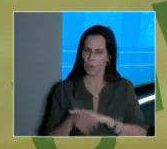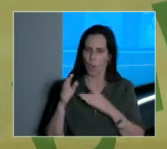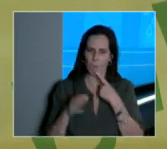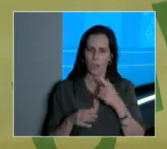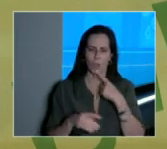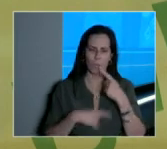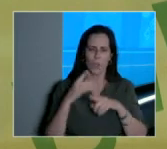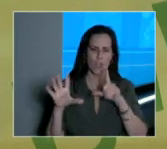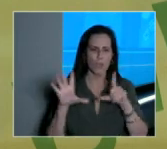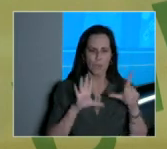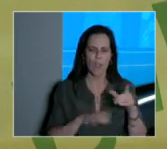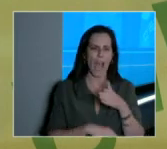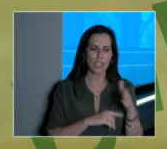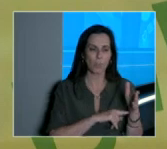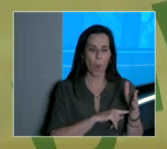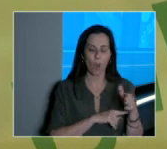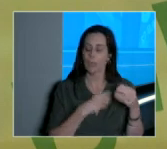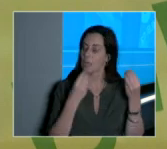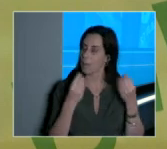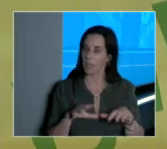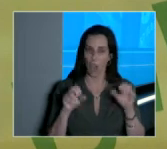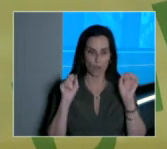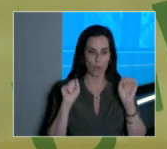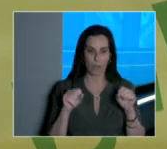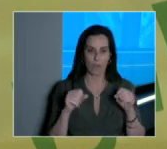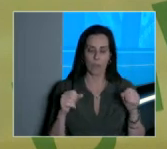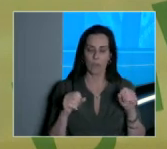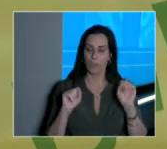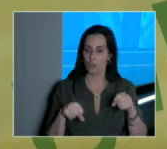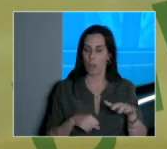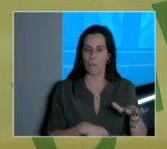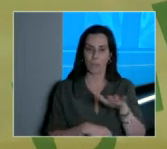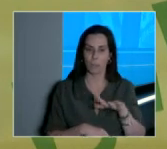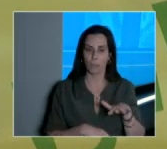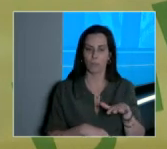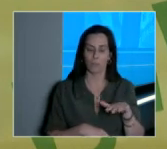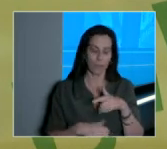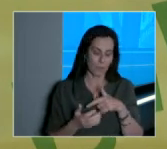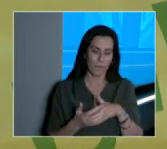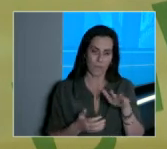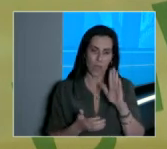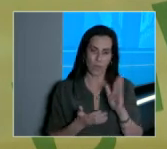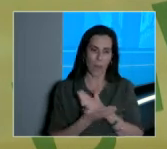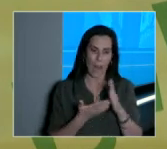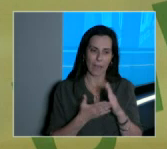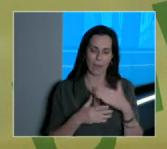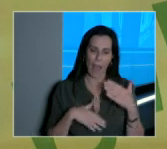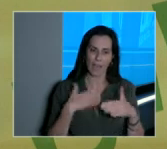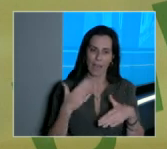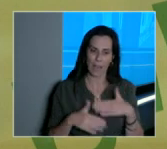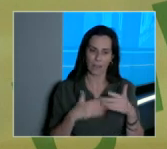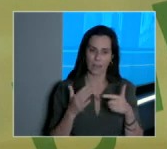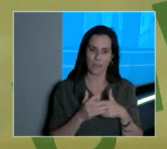אבל אמר בשנת 77, השמאל איבד את השליטה, את ההגמוניה בציבור, הציבור, ואז הוא החליט לאט לאט